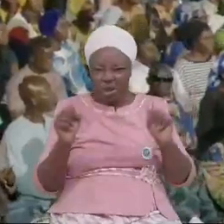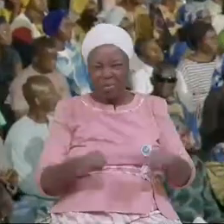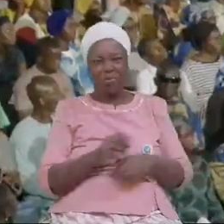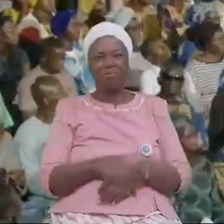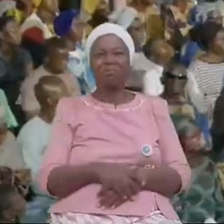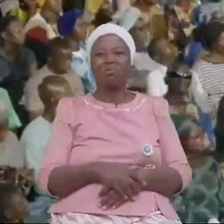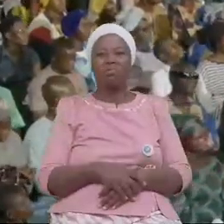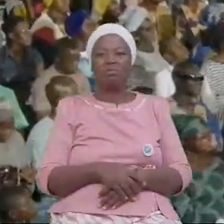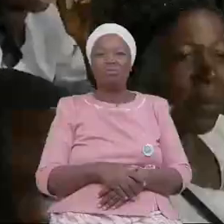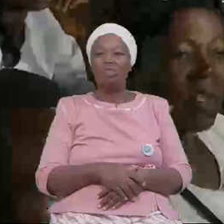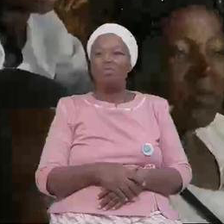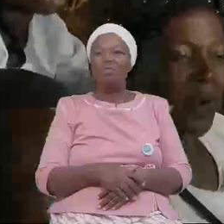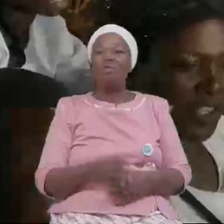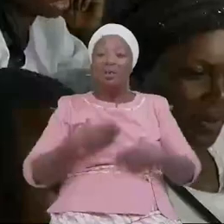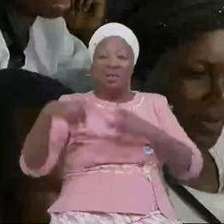crier impossible.